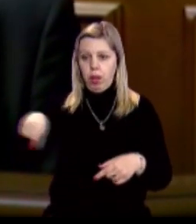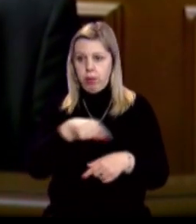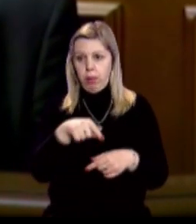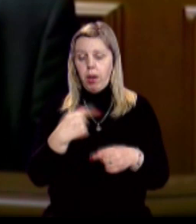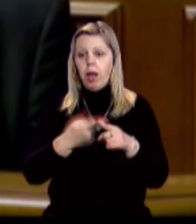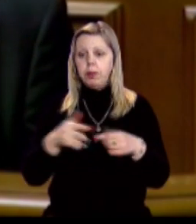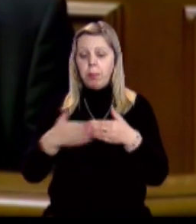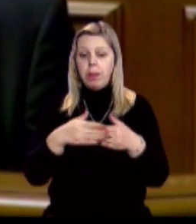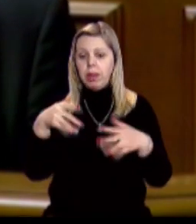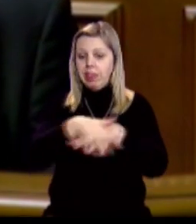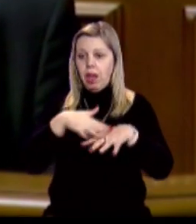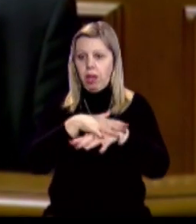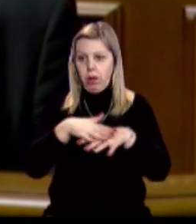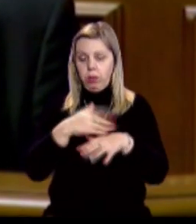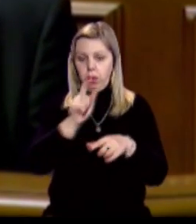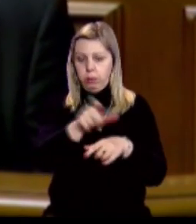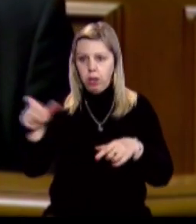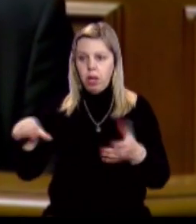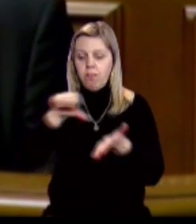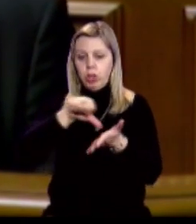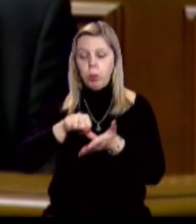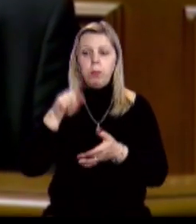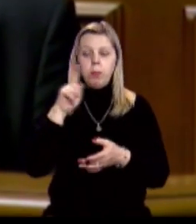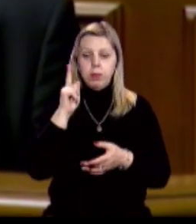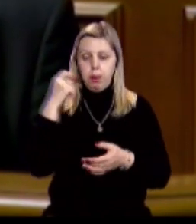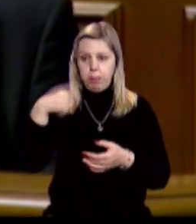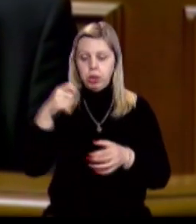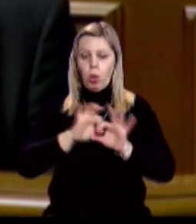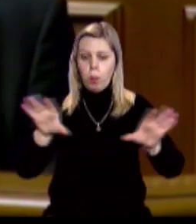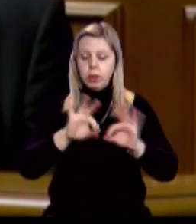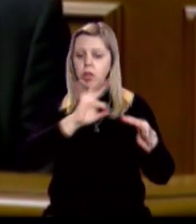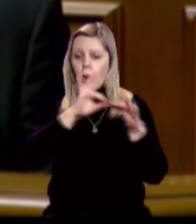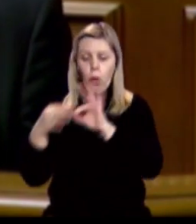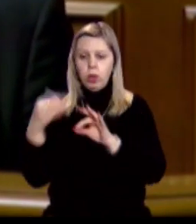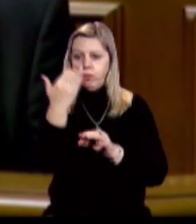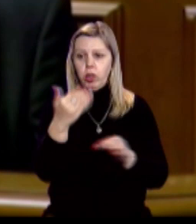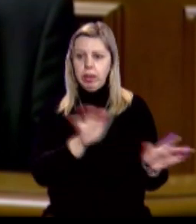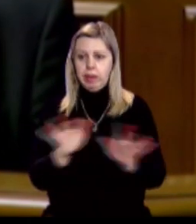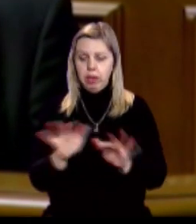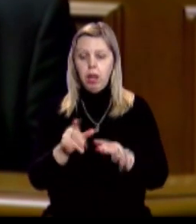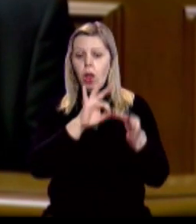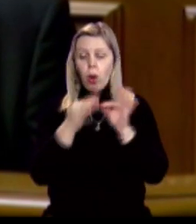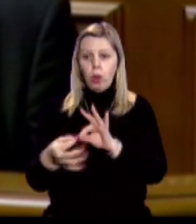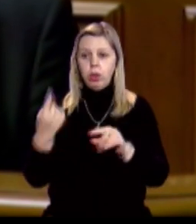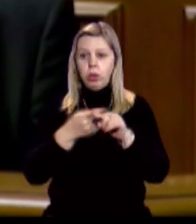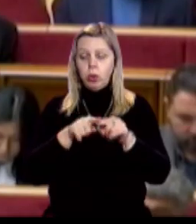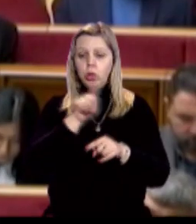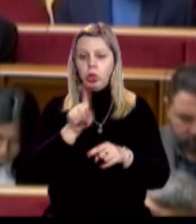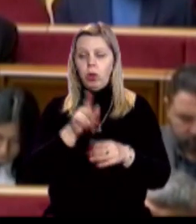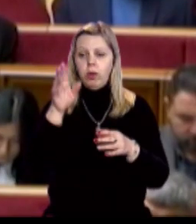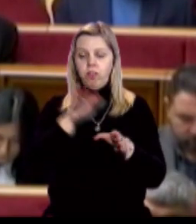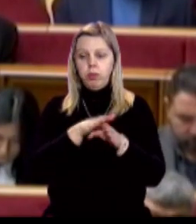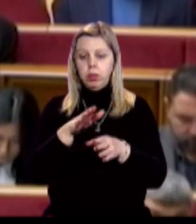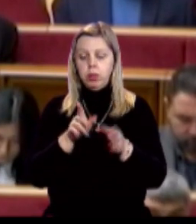а відтак і перед суспільством, перед громадянами виступив президент і пояснив логіку своїх дій, логіку того, що відбувається в